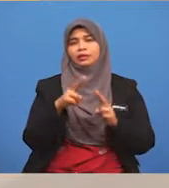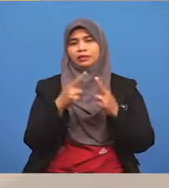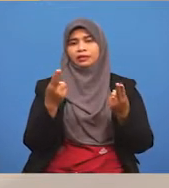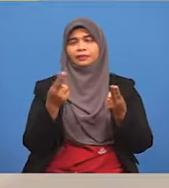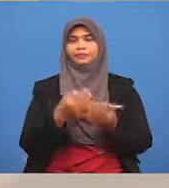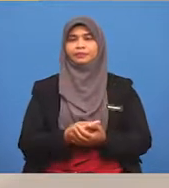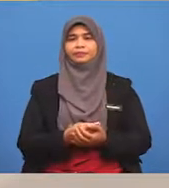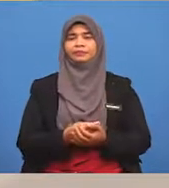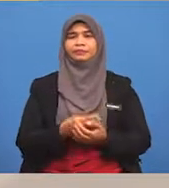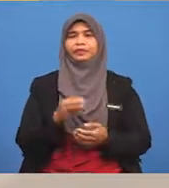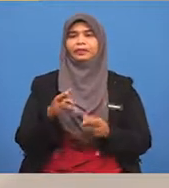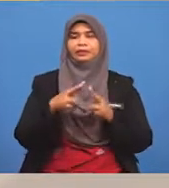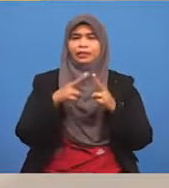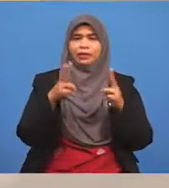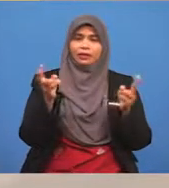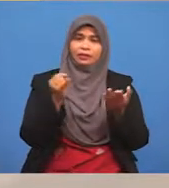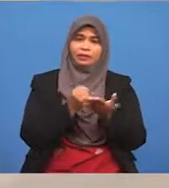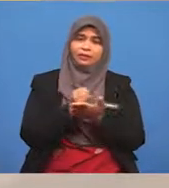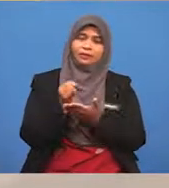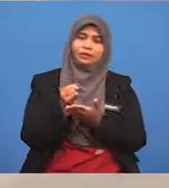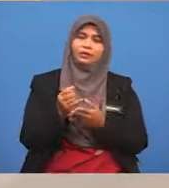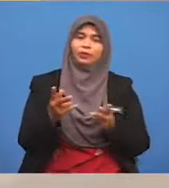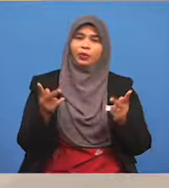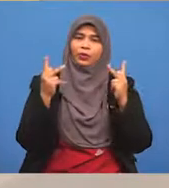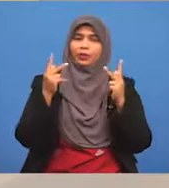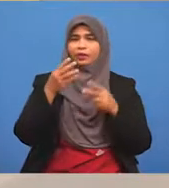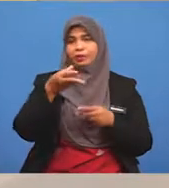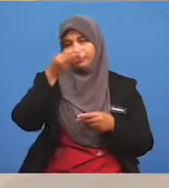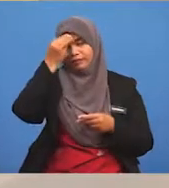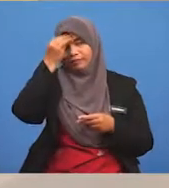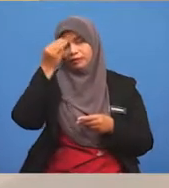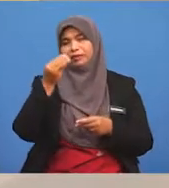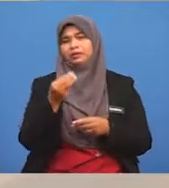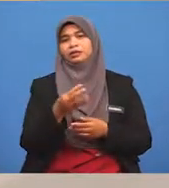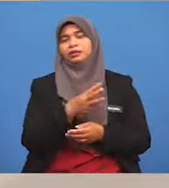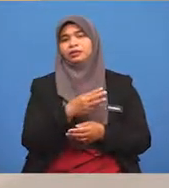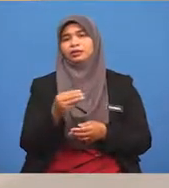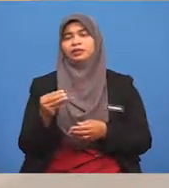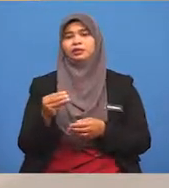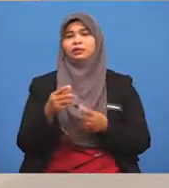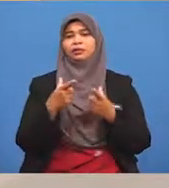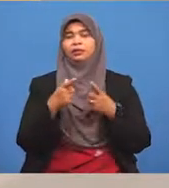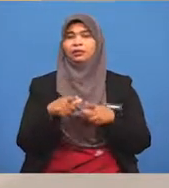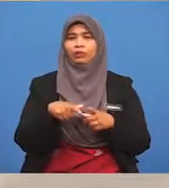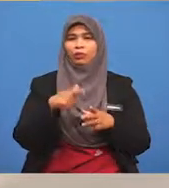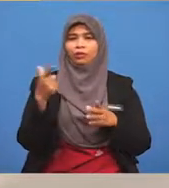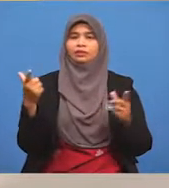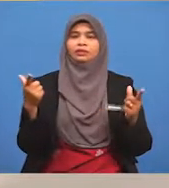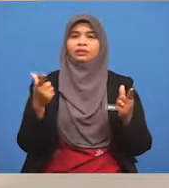Beliau seorang yang sangat jujur, kuat hafazan serta luas ilmu